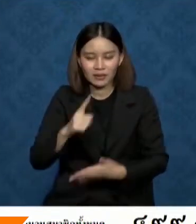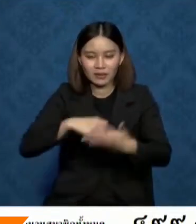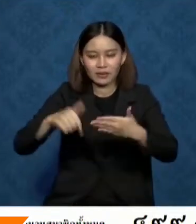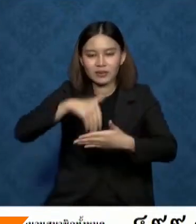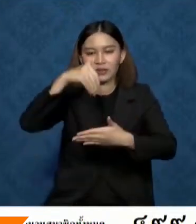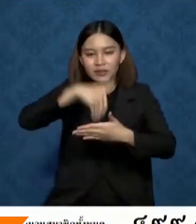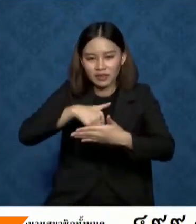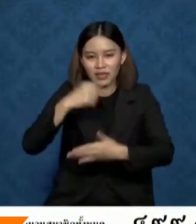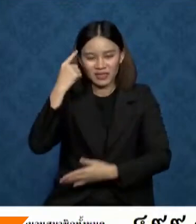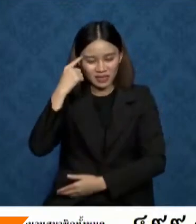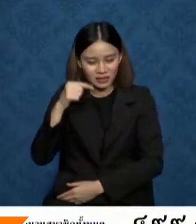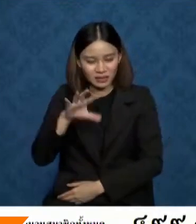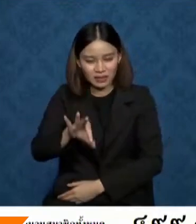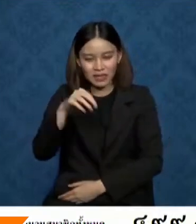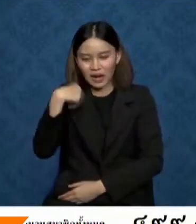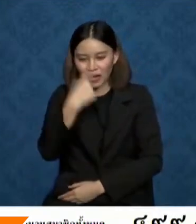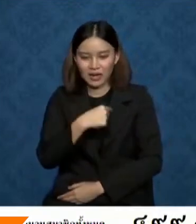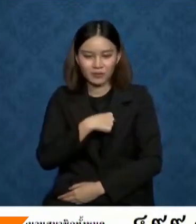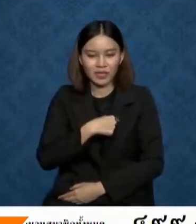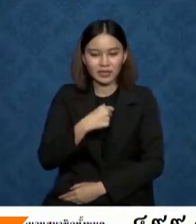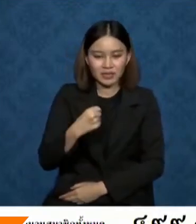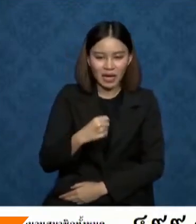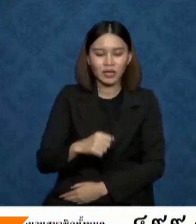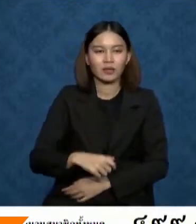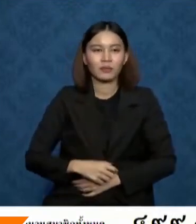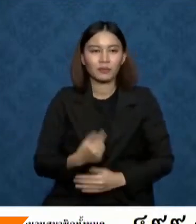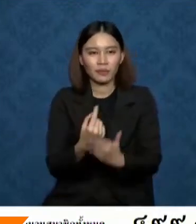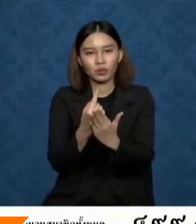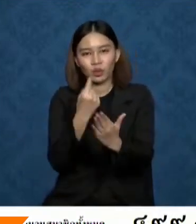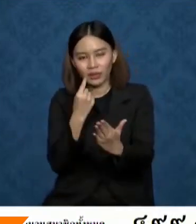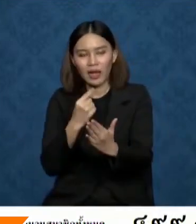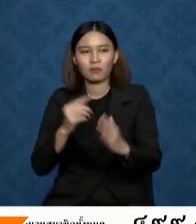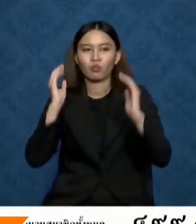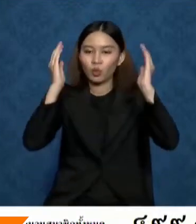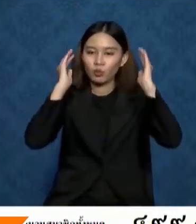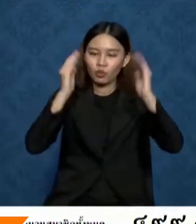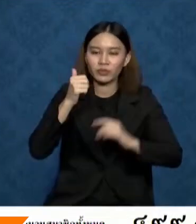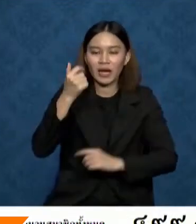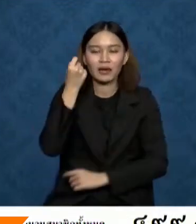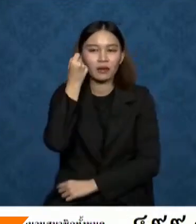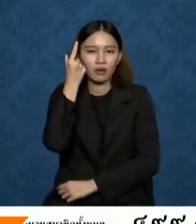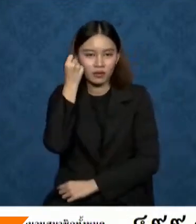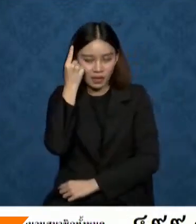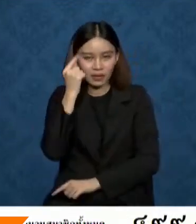เลือกคนทท่านมนใจวาจะเป็นปากเสียง NAนฝิทฑ